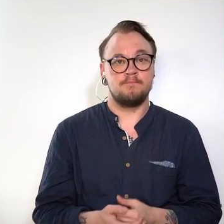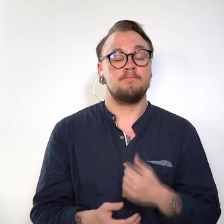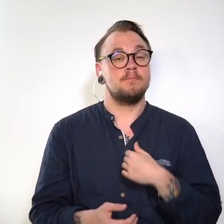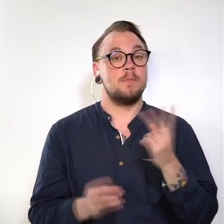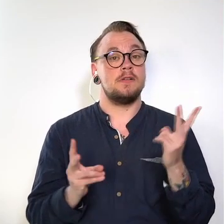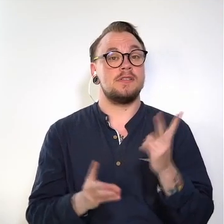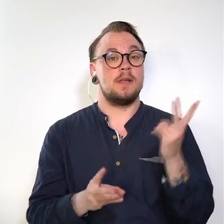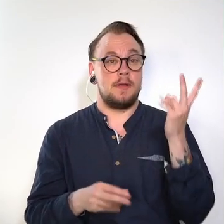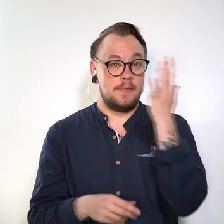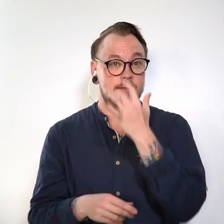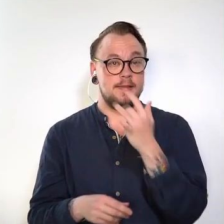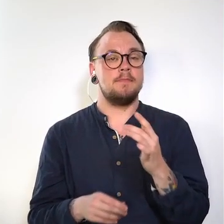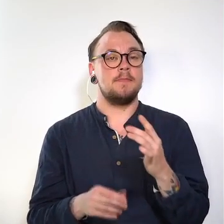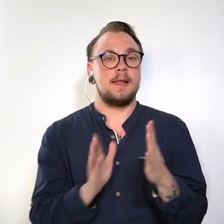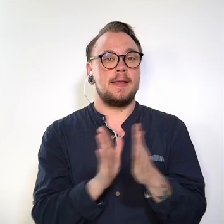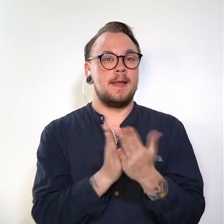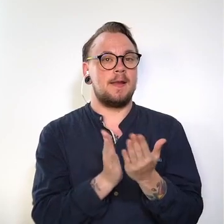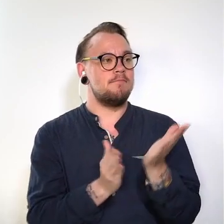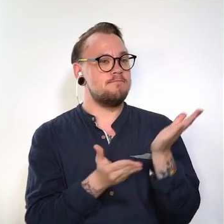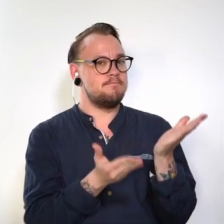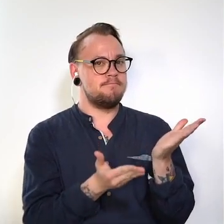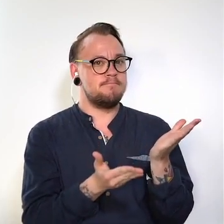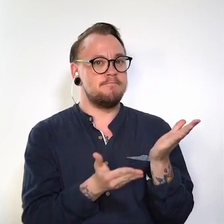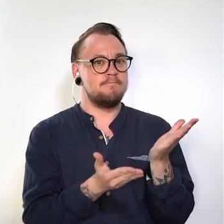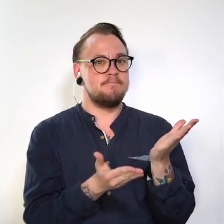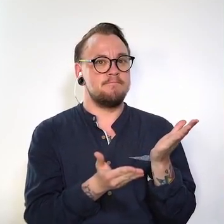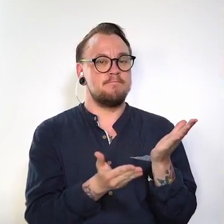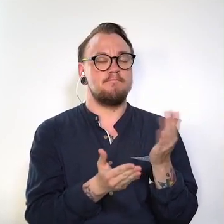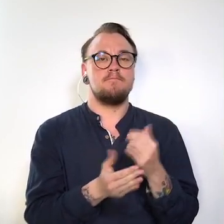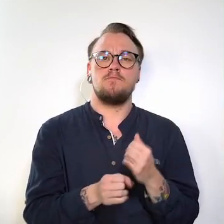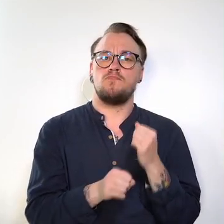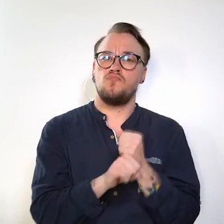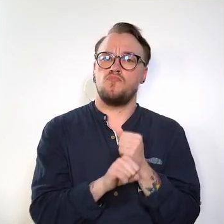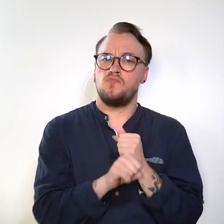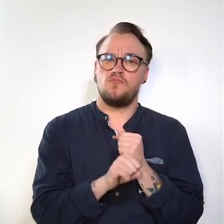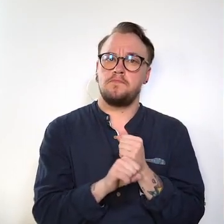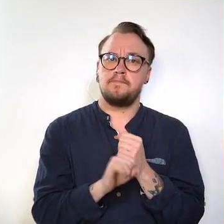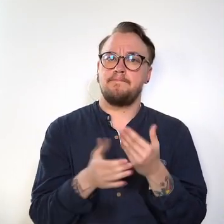tässä on kirja, joka muodostui siitä kun